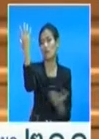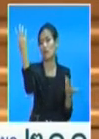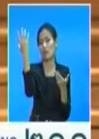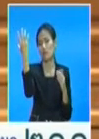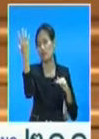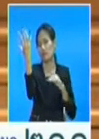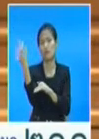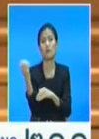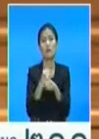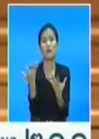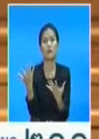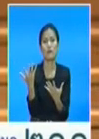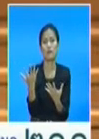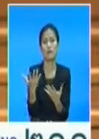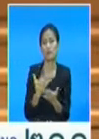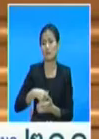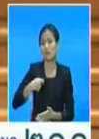เมื่อ2เดือนที่แล้วครับ